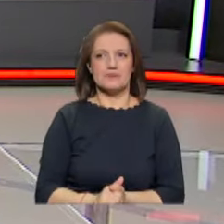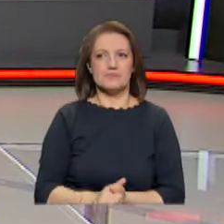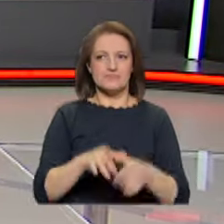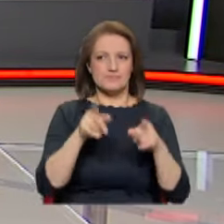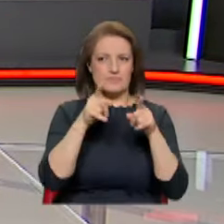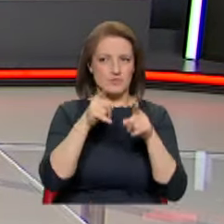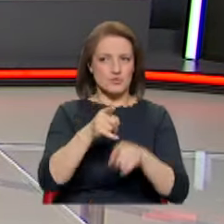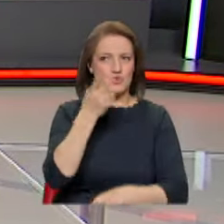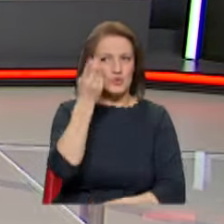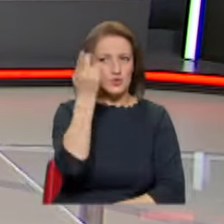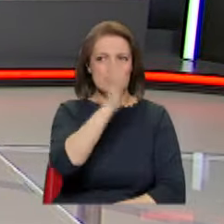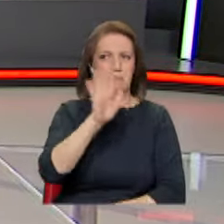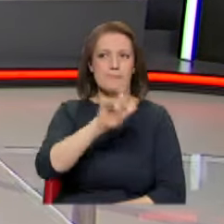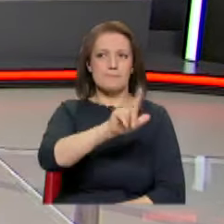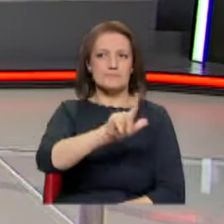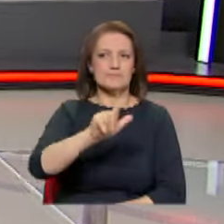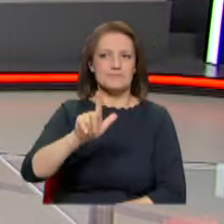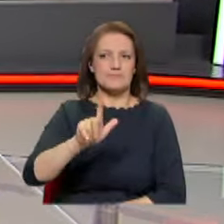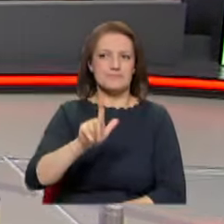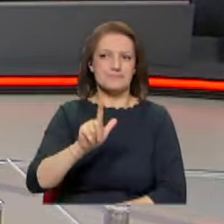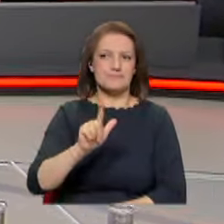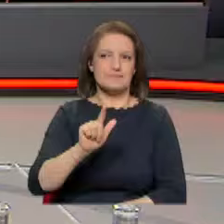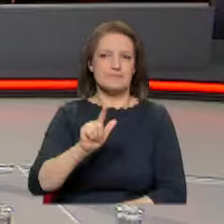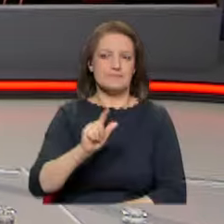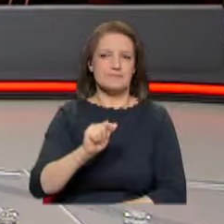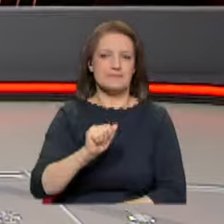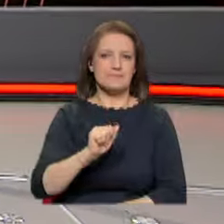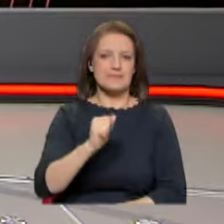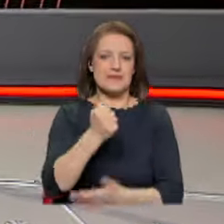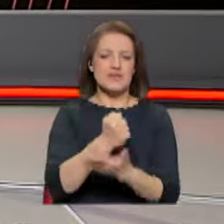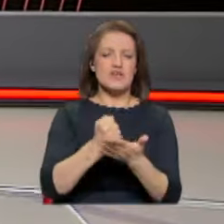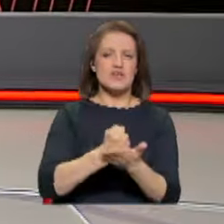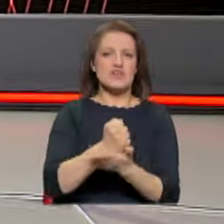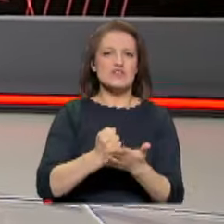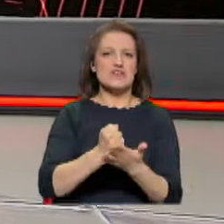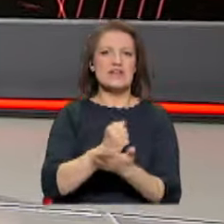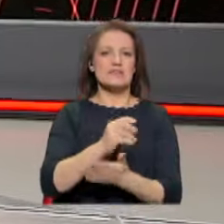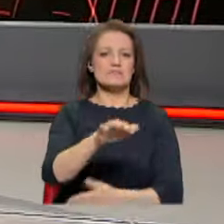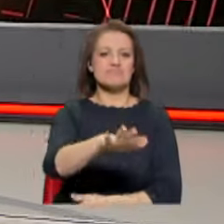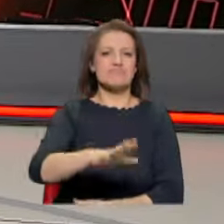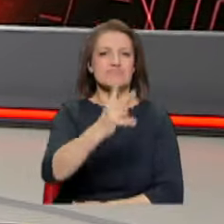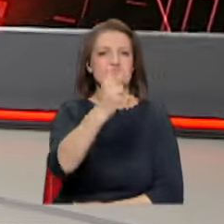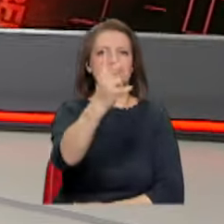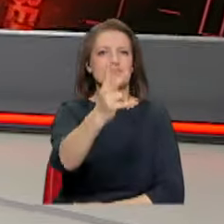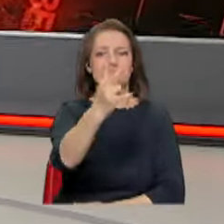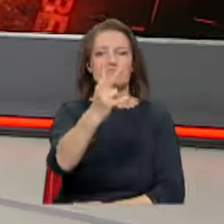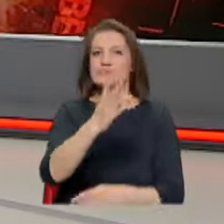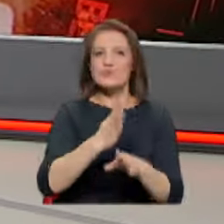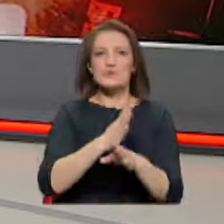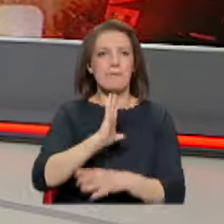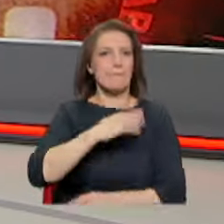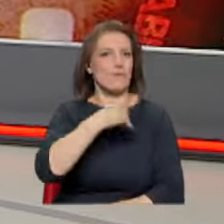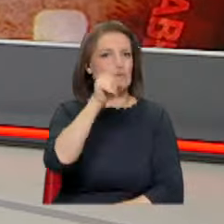şunu da unutmamaları lazım. Yeşil Vadi sizindir. Çünkü patron